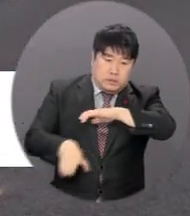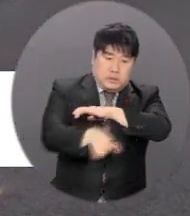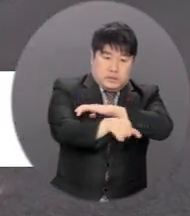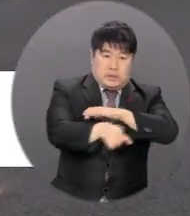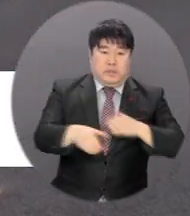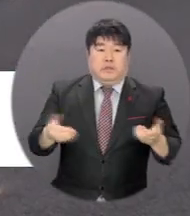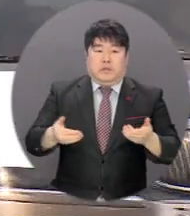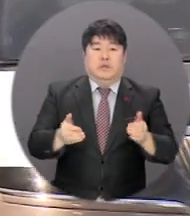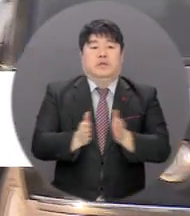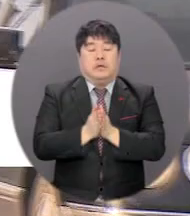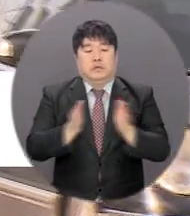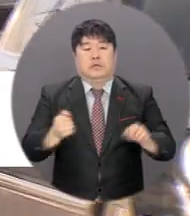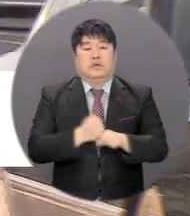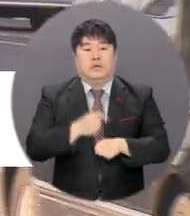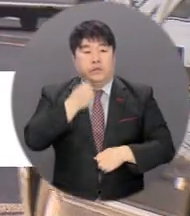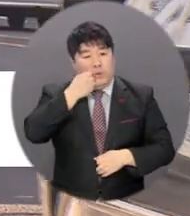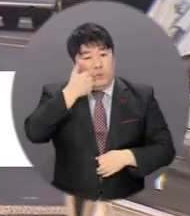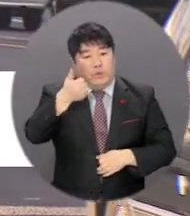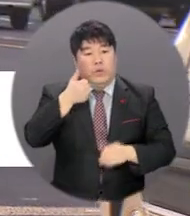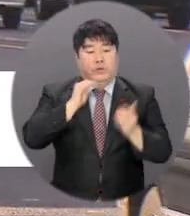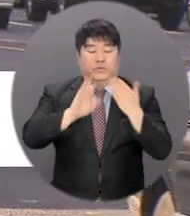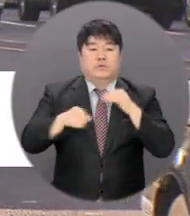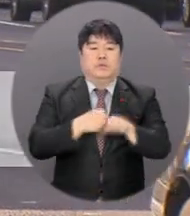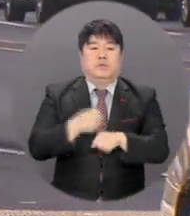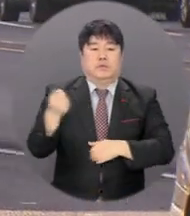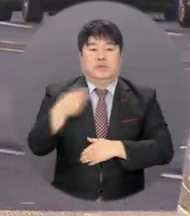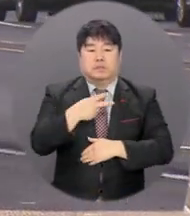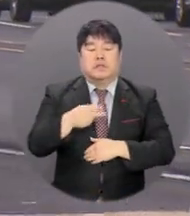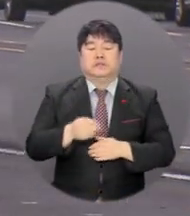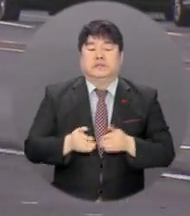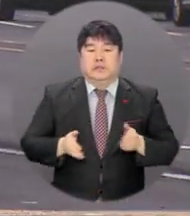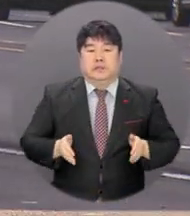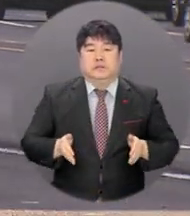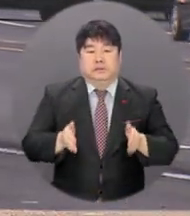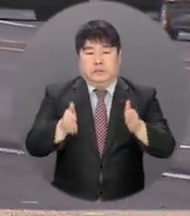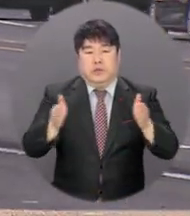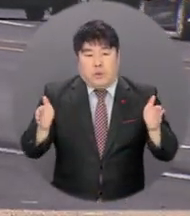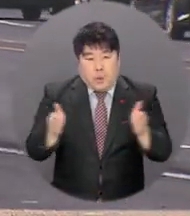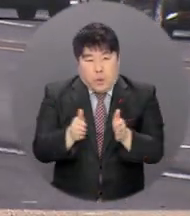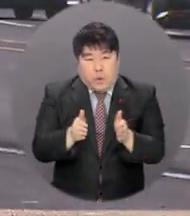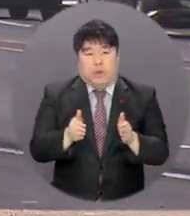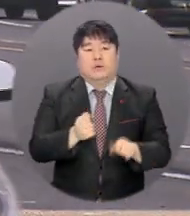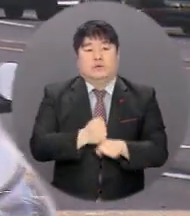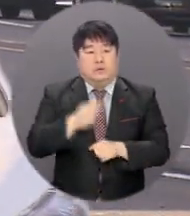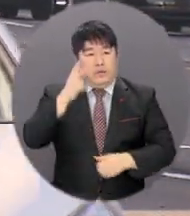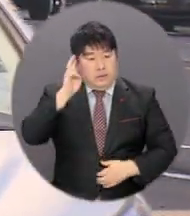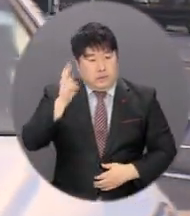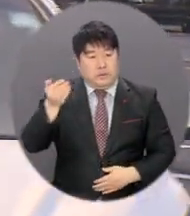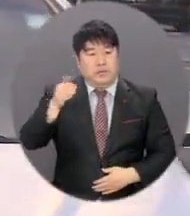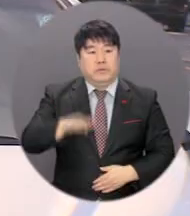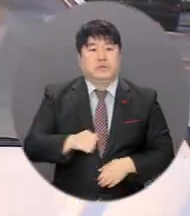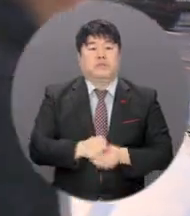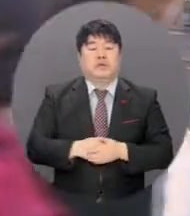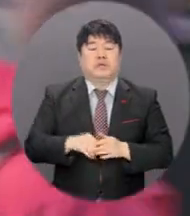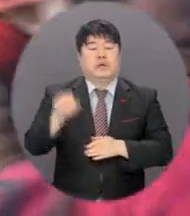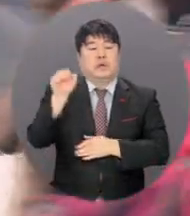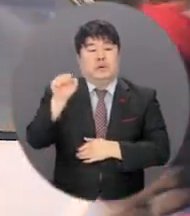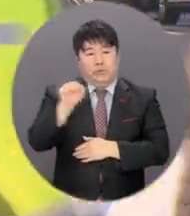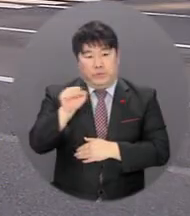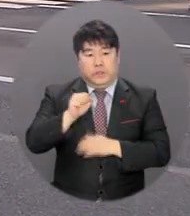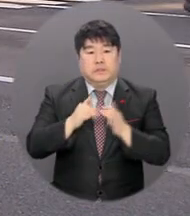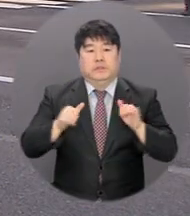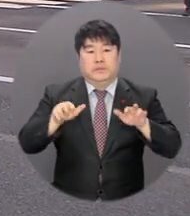시작될 예정이어서 약 5개월쯤 뒤면 다시 차선이 줄고 도로가 좁아질 것으로 예상되지만